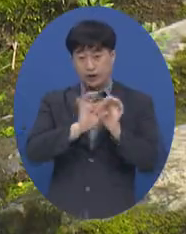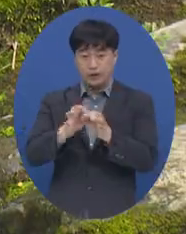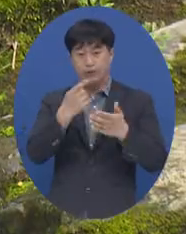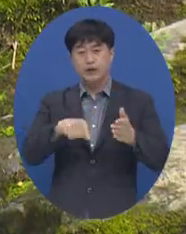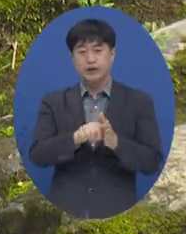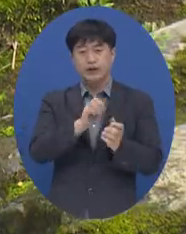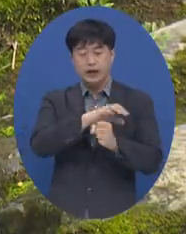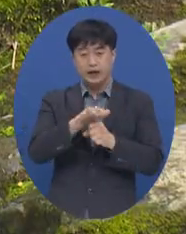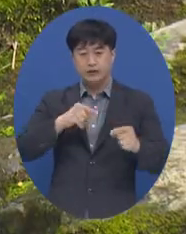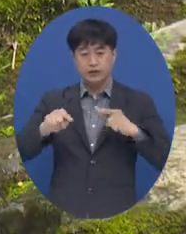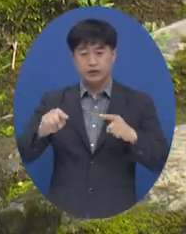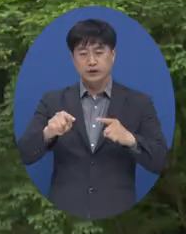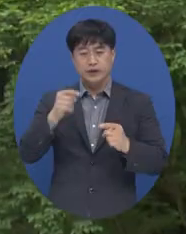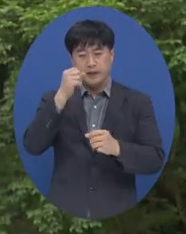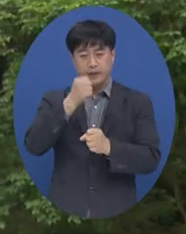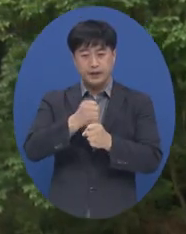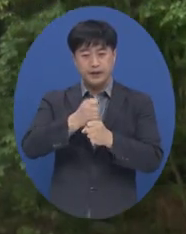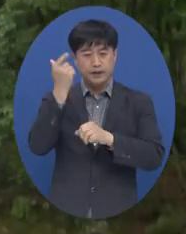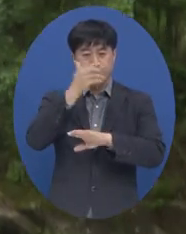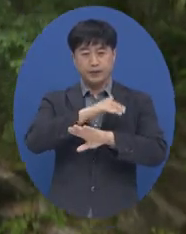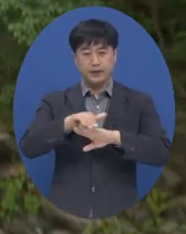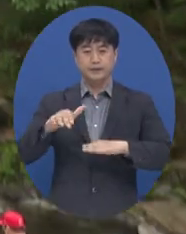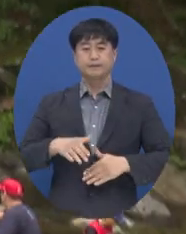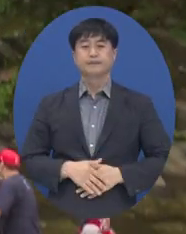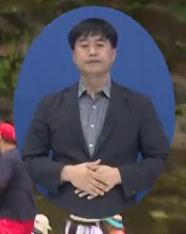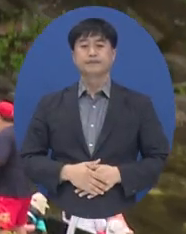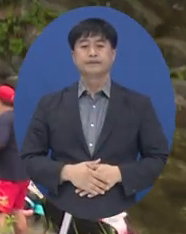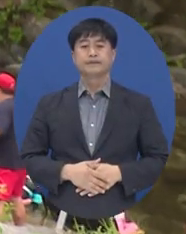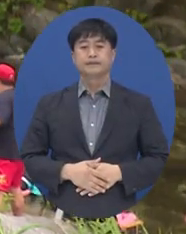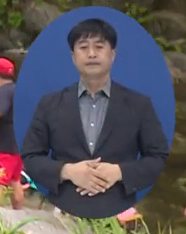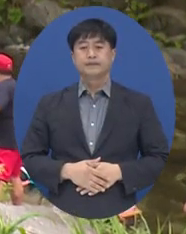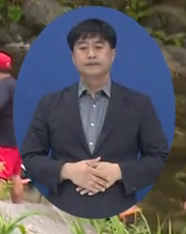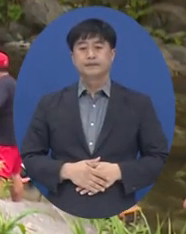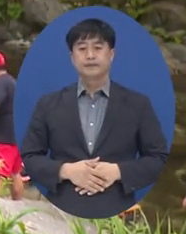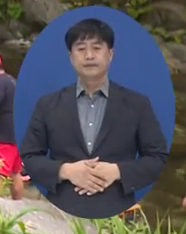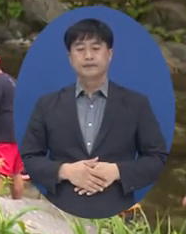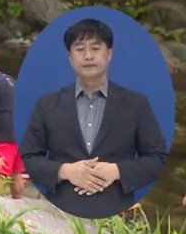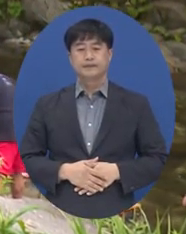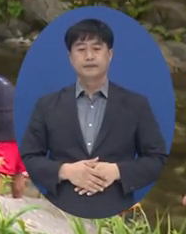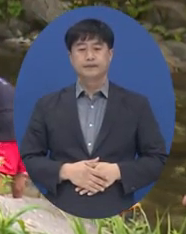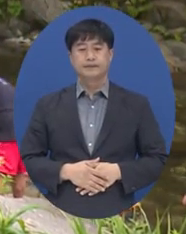정책을 발굴해 나갈 방침입니다. 경기줄TV 김태희입니다.